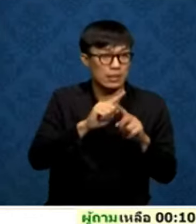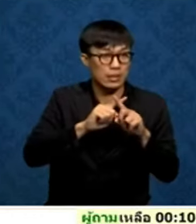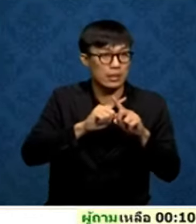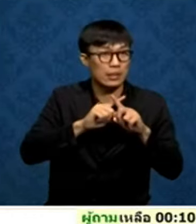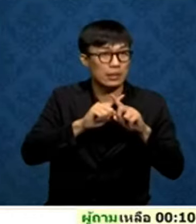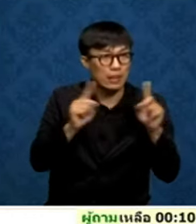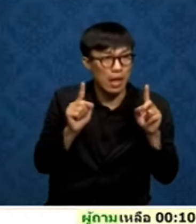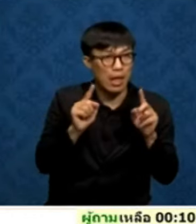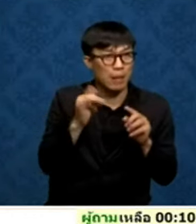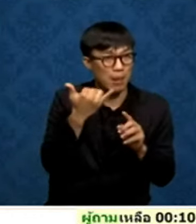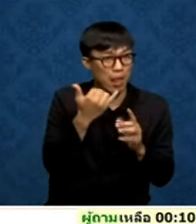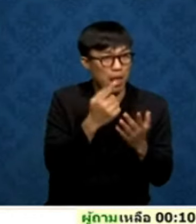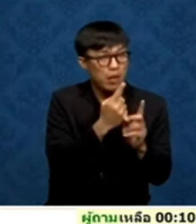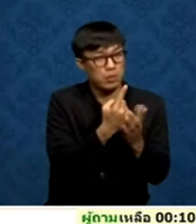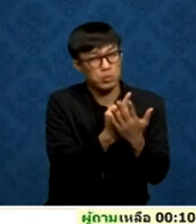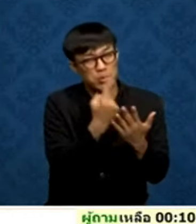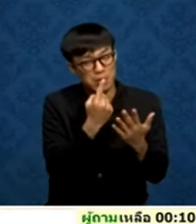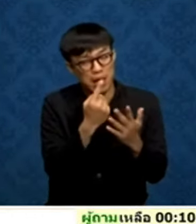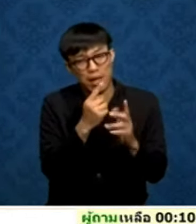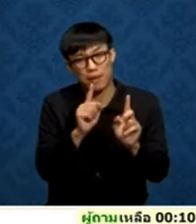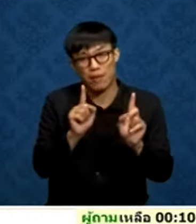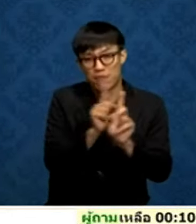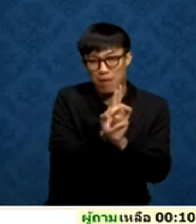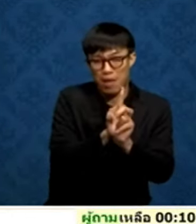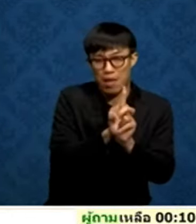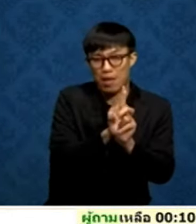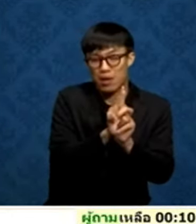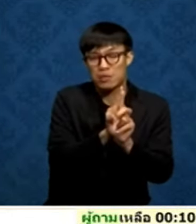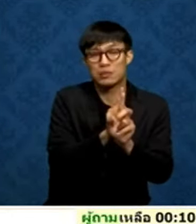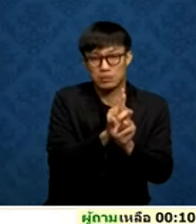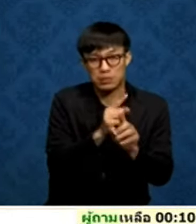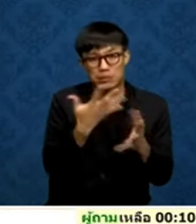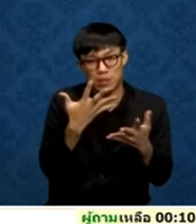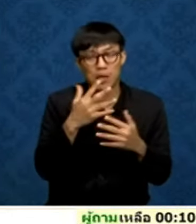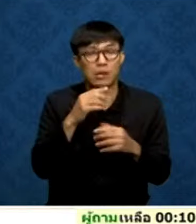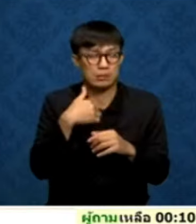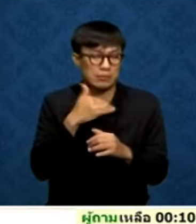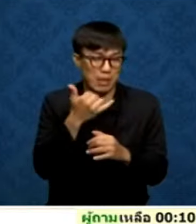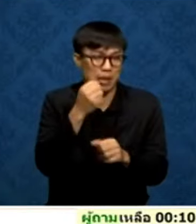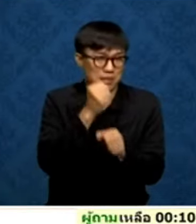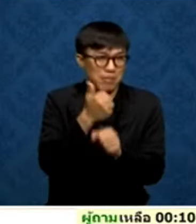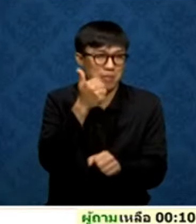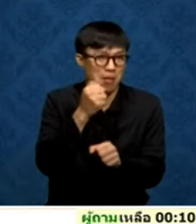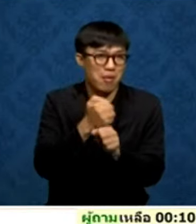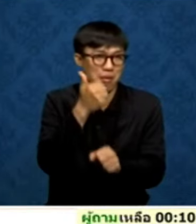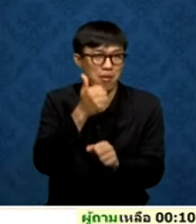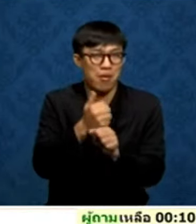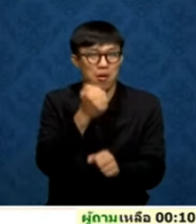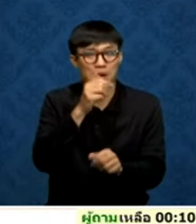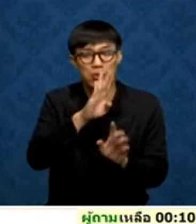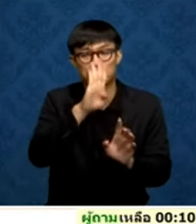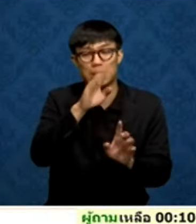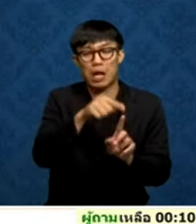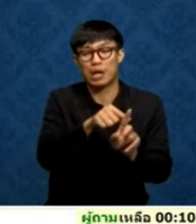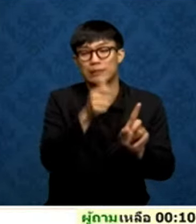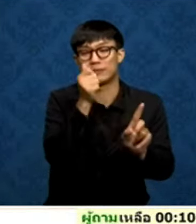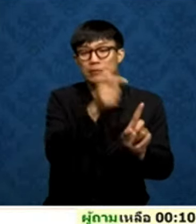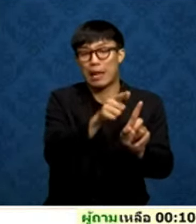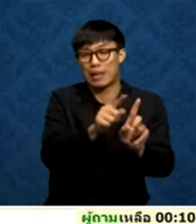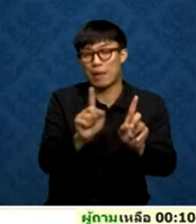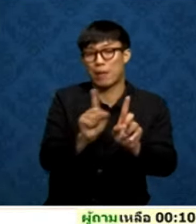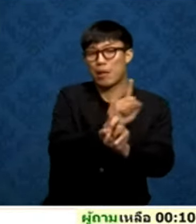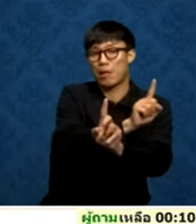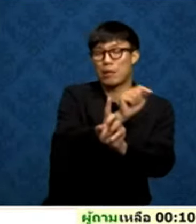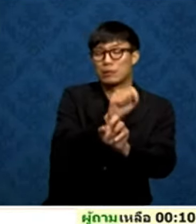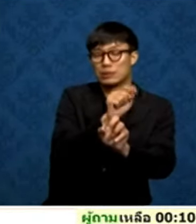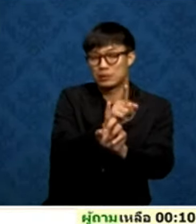มินีผสมมาค่อนข้างเยอะเมื่อเป็นอย่างนั้นก็สามารถทำได้นะครับก็สามารถจะใช้แรงงานได้ดังนั้นสิ่งที่ท